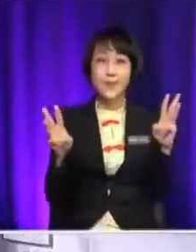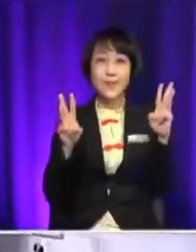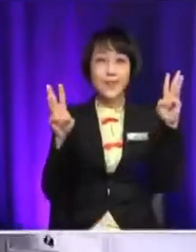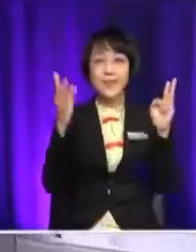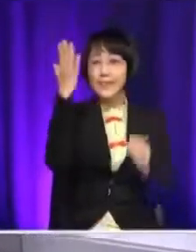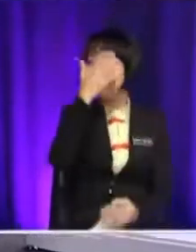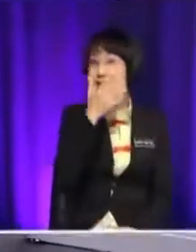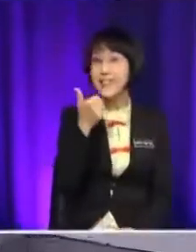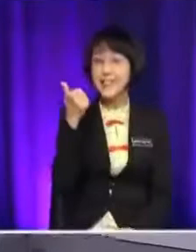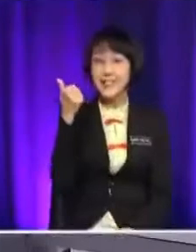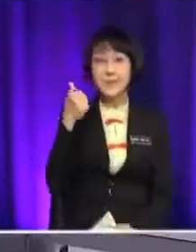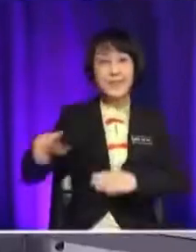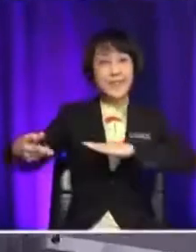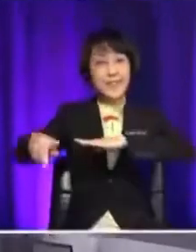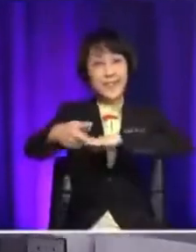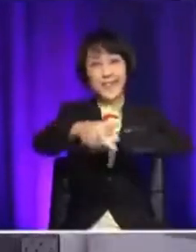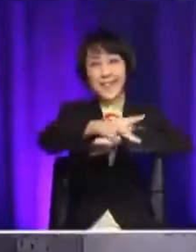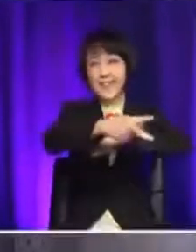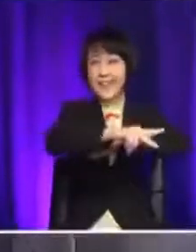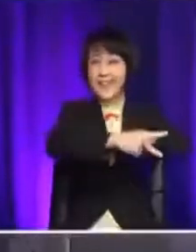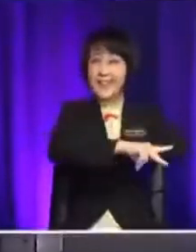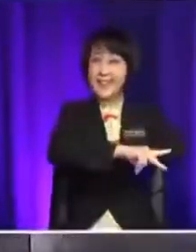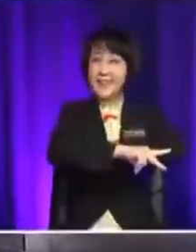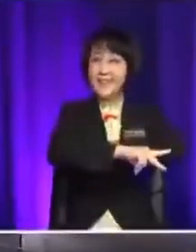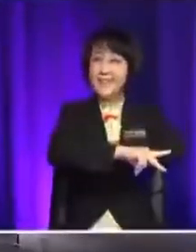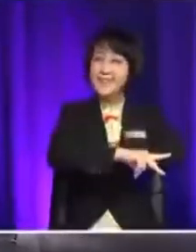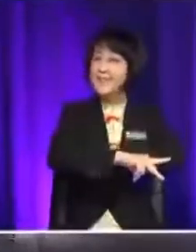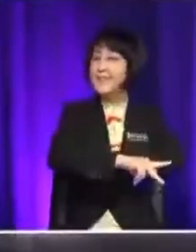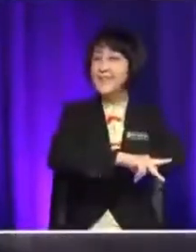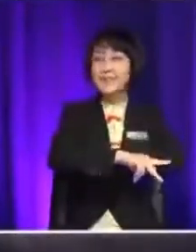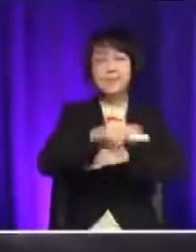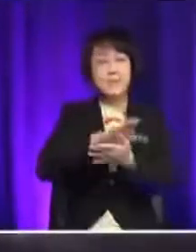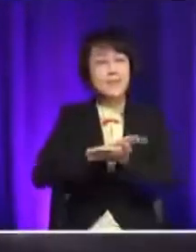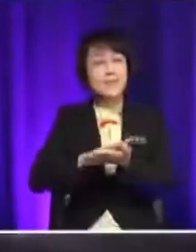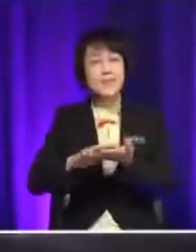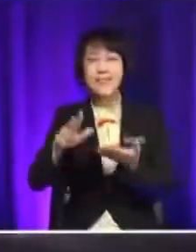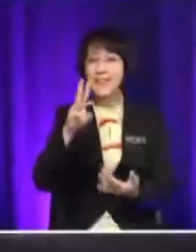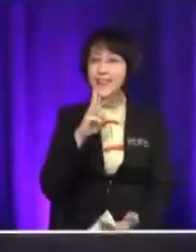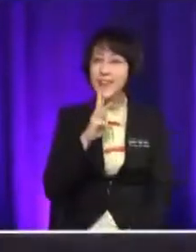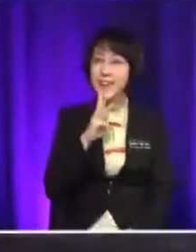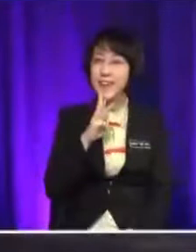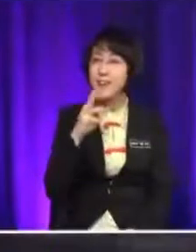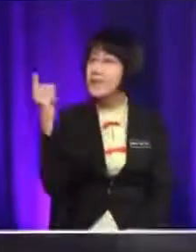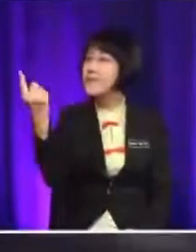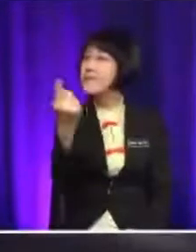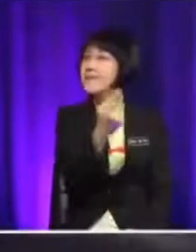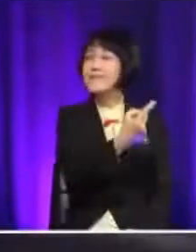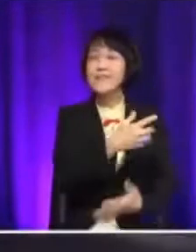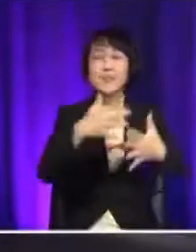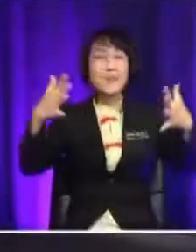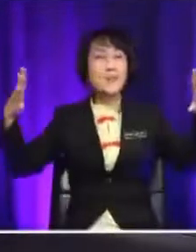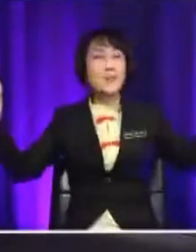Wah, cantiknya pantai. Jernihnya air. Pemandangan pun